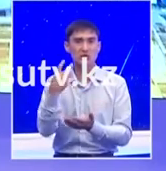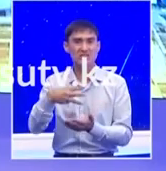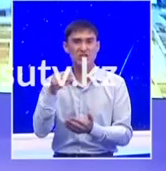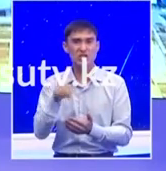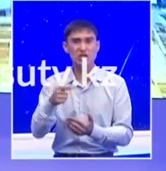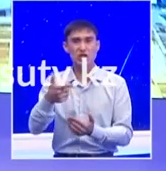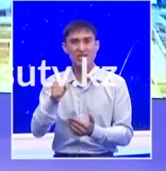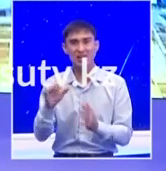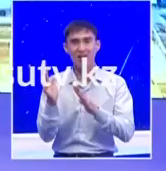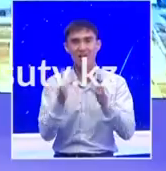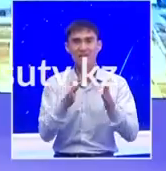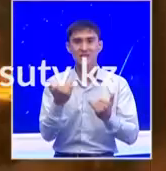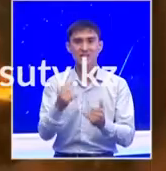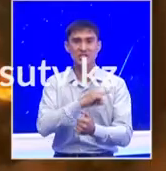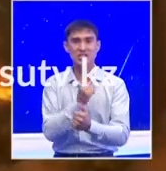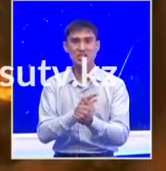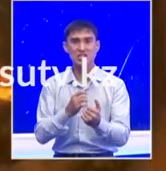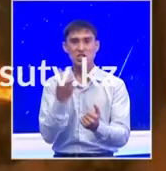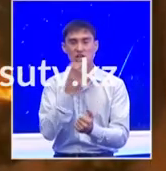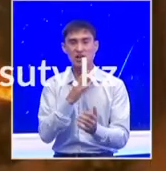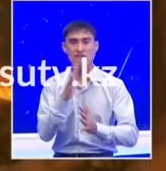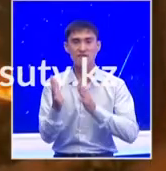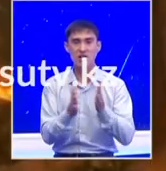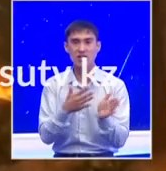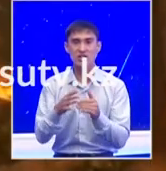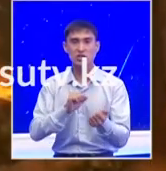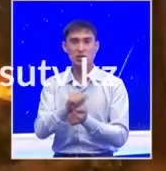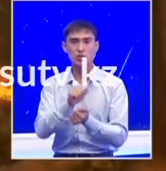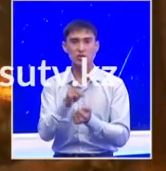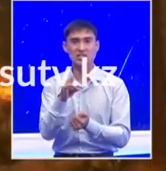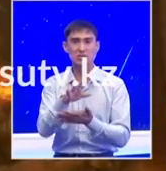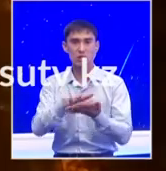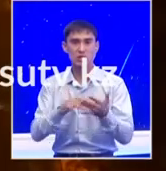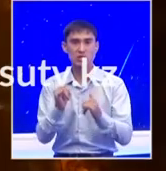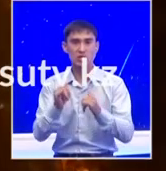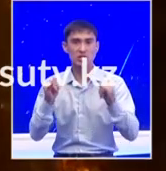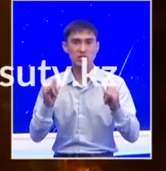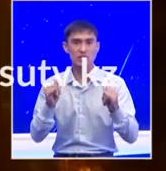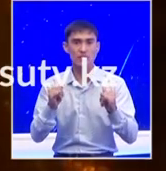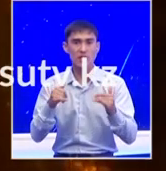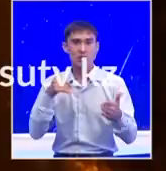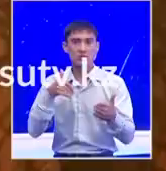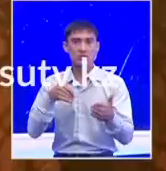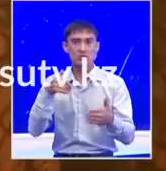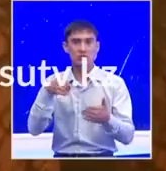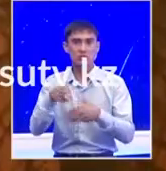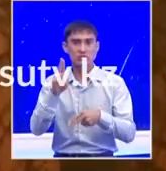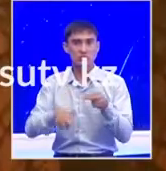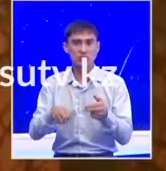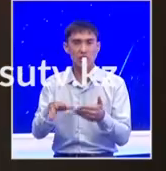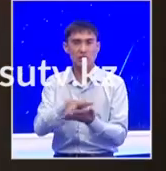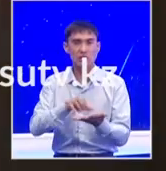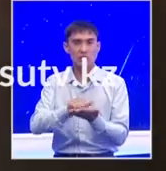тысяч гектаров леса. Из-за сильнейшей жары, ветра и засухи «Дикси» продолжает разрастаться. Дотла сгорел город